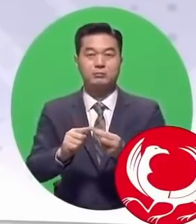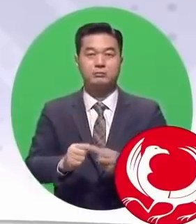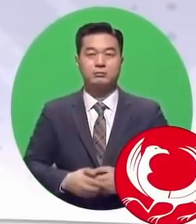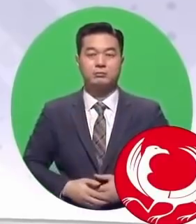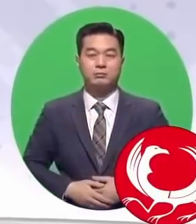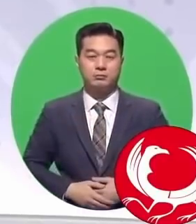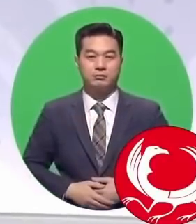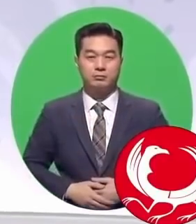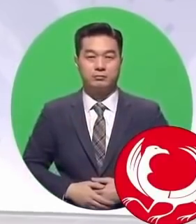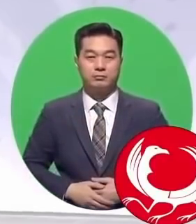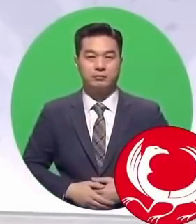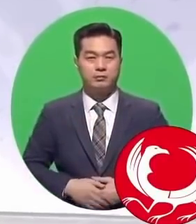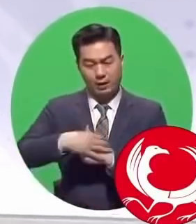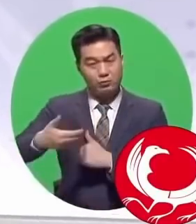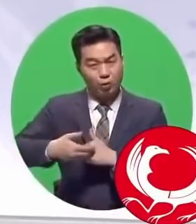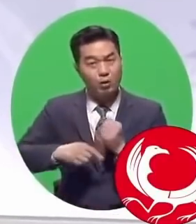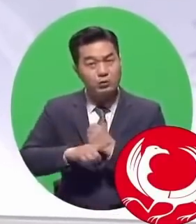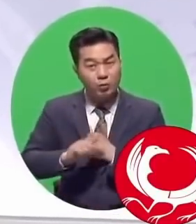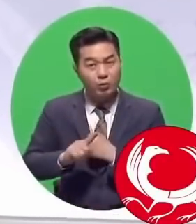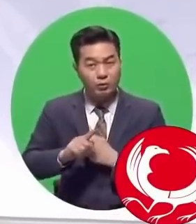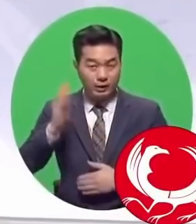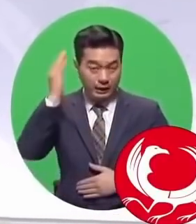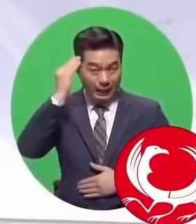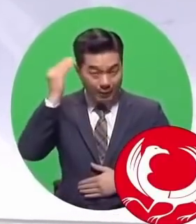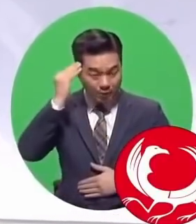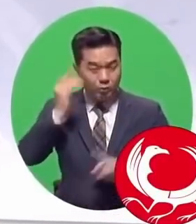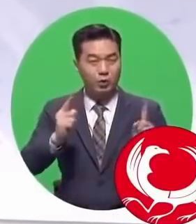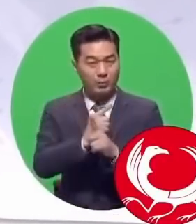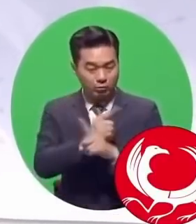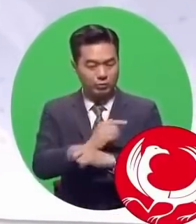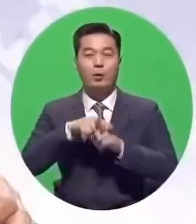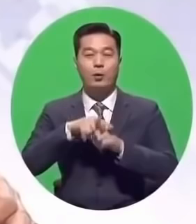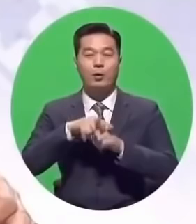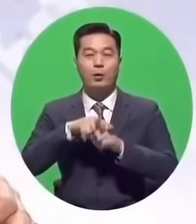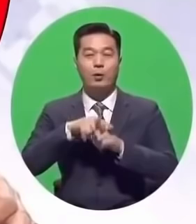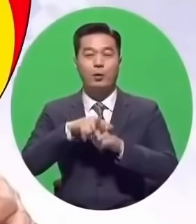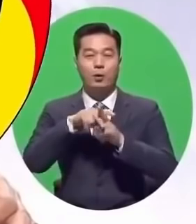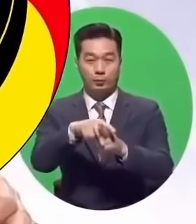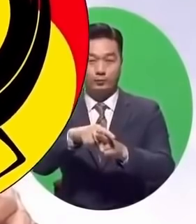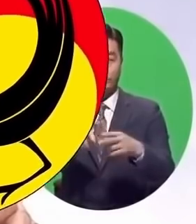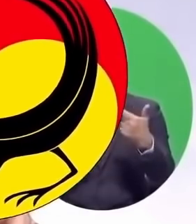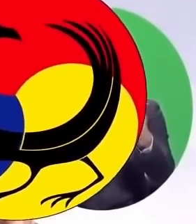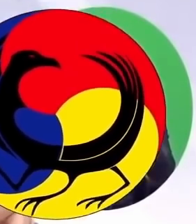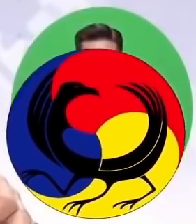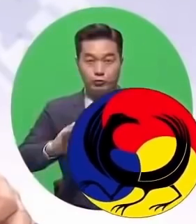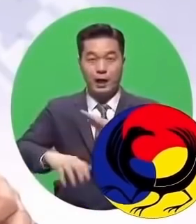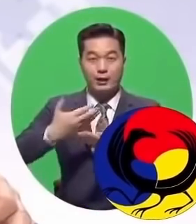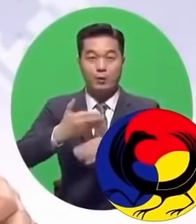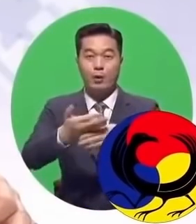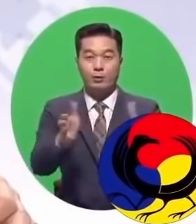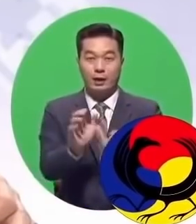20일입니다. 날짜는. 왜 이걸 줬겠습니까? 대한민국을 바꿀 만한 능력이 있다는 거죠. 기호 6번